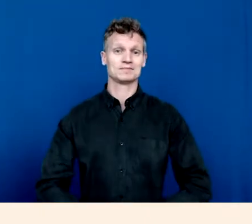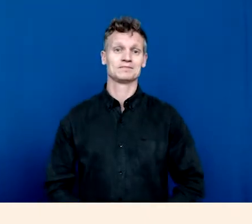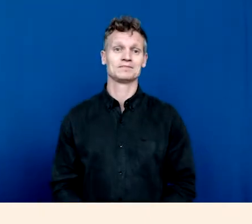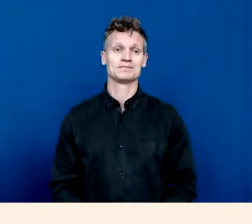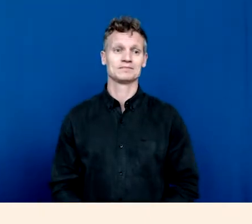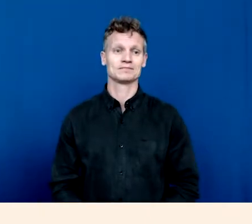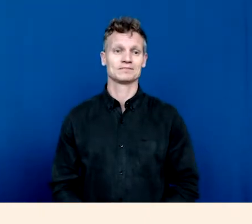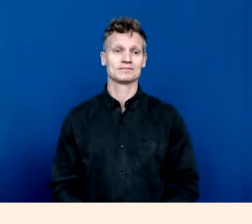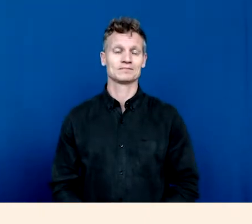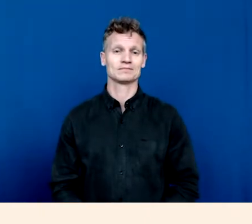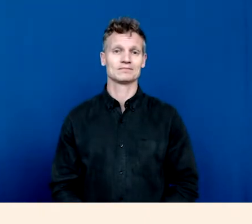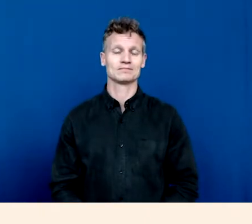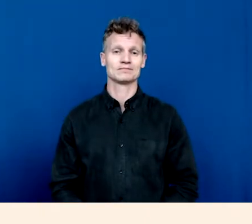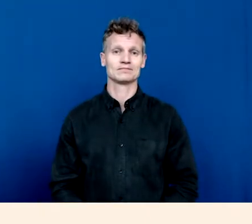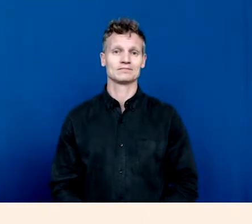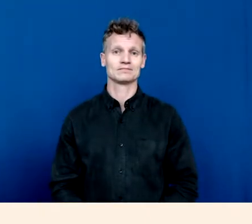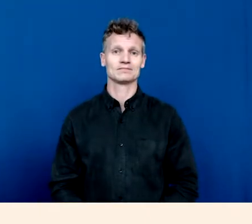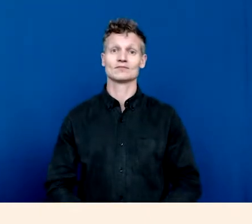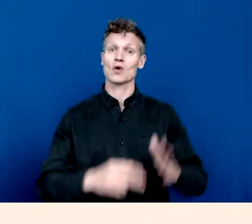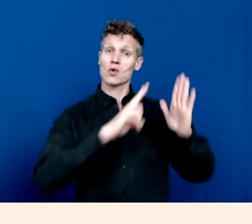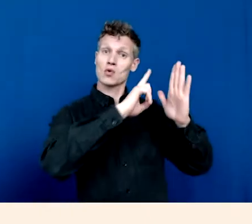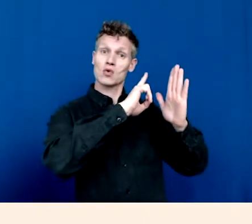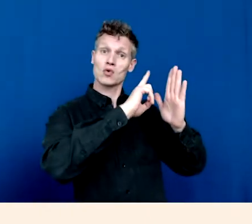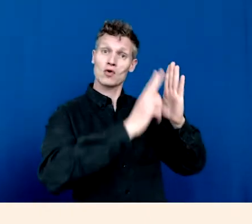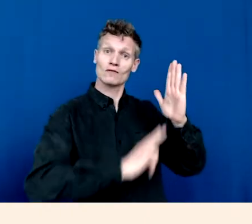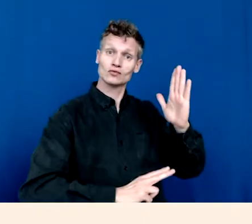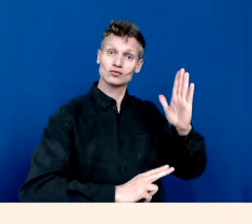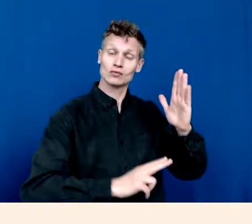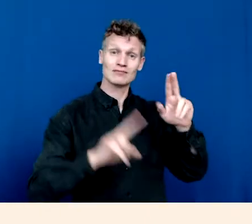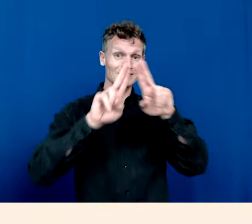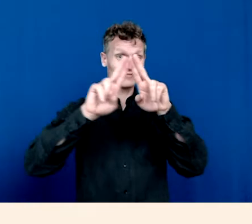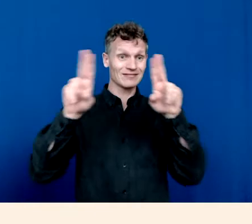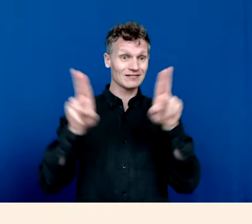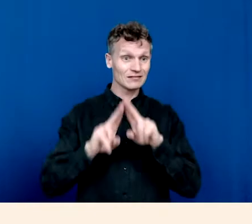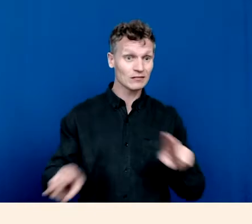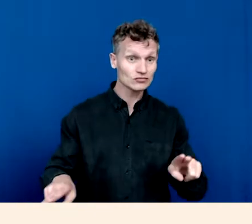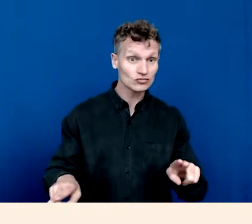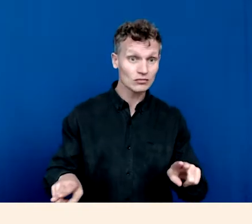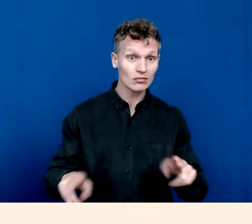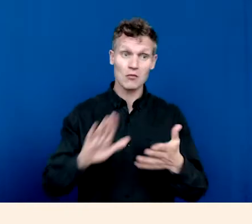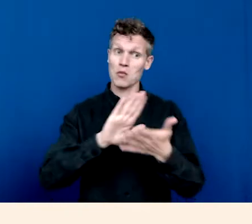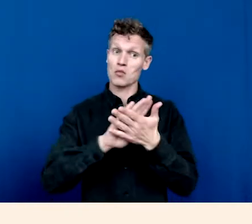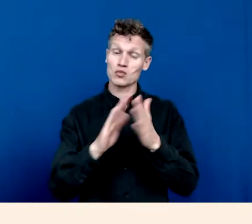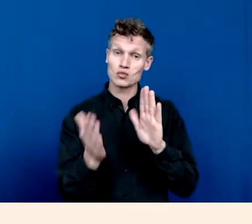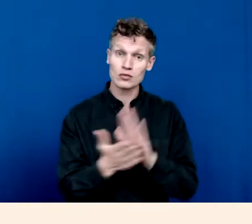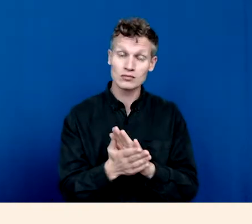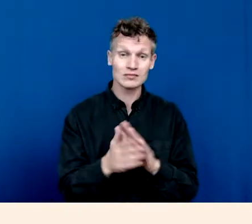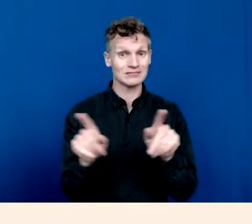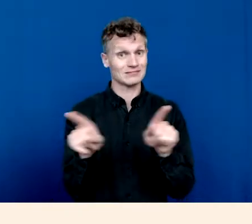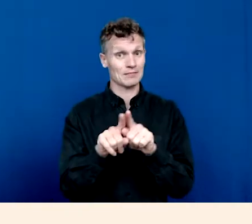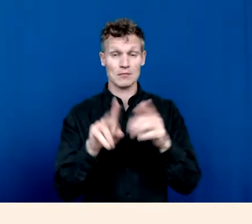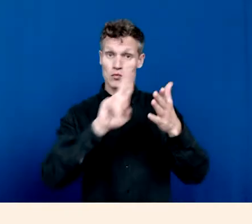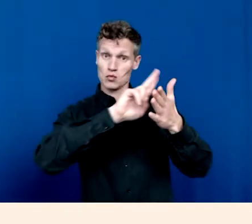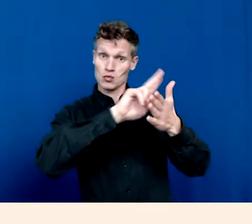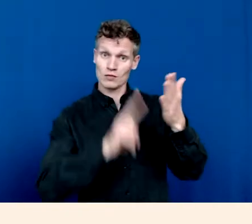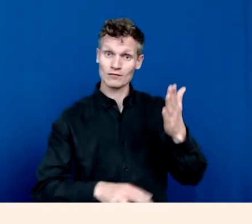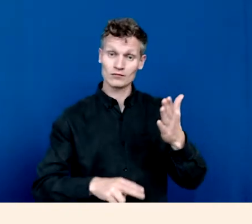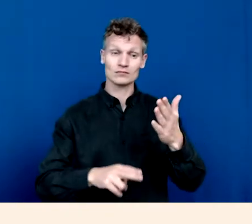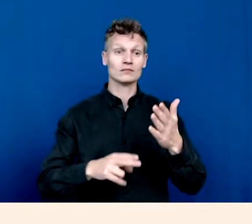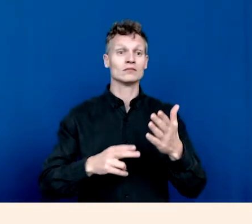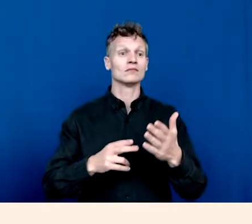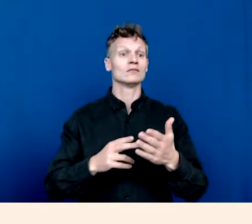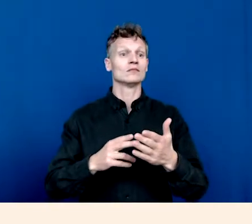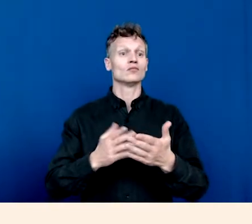Les conventions et accords internationaux tels que la Convention relative aux droits des personnes handicapées,